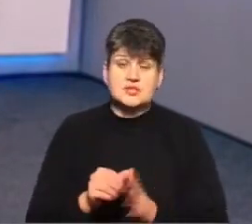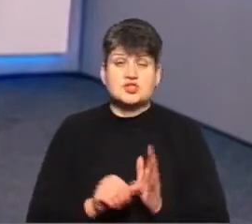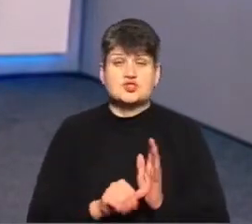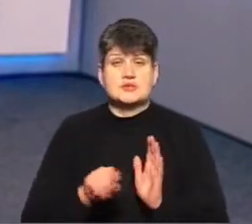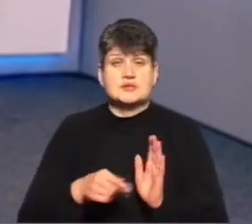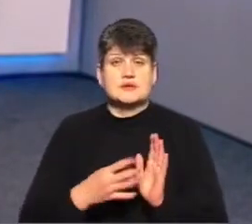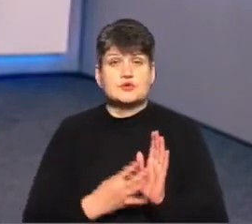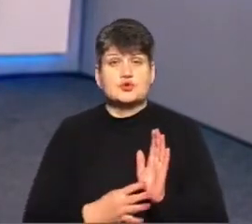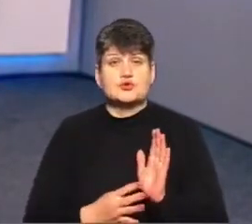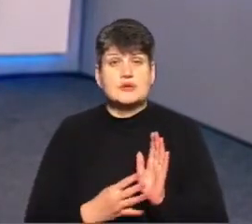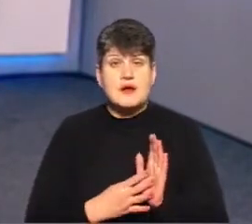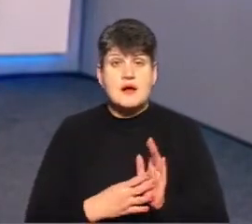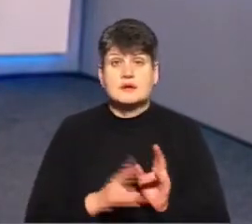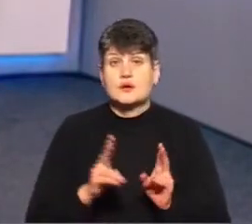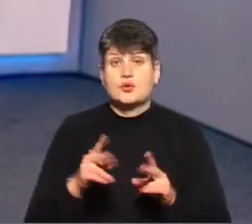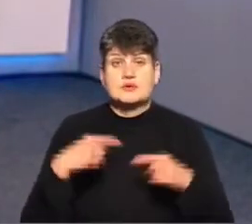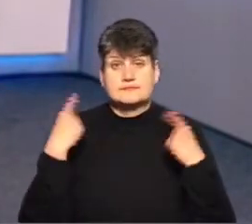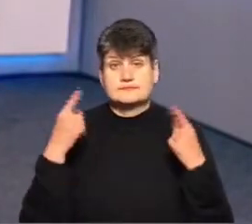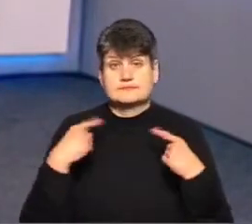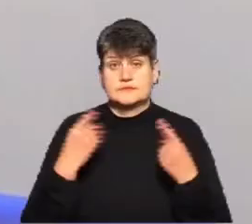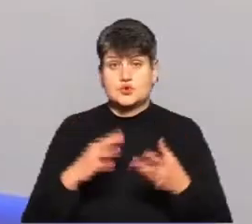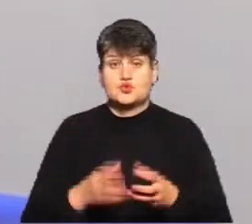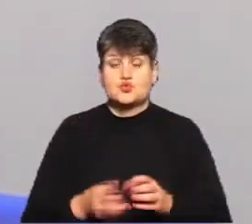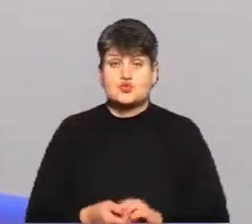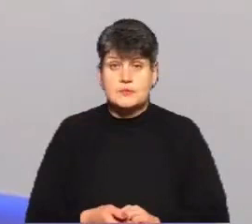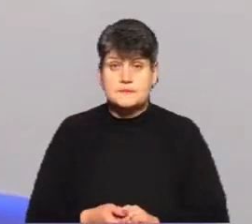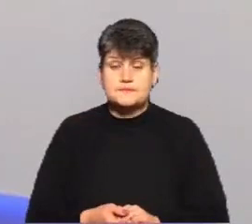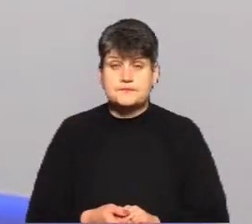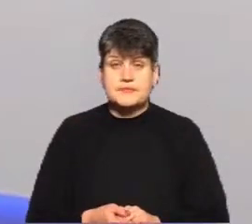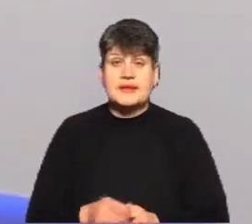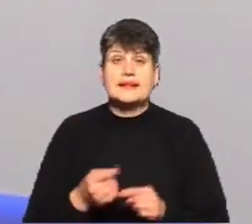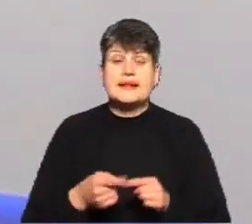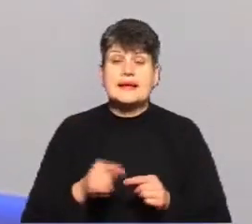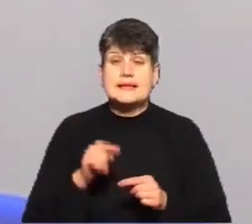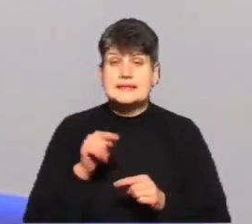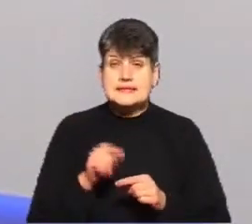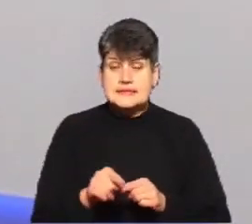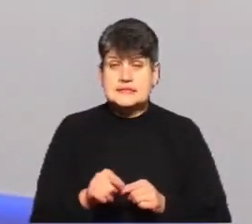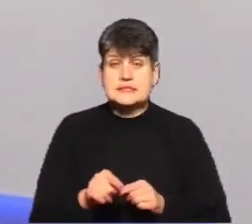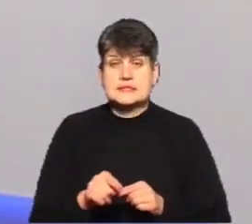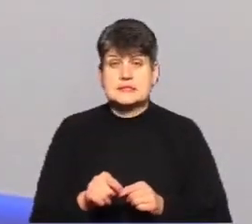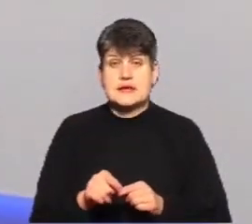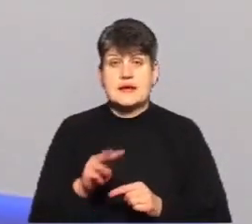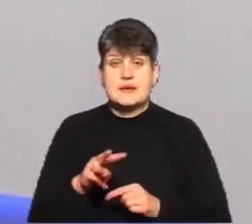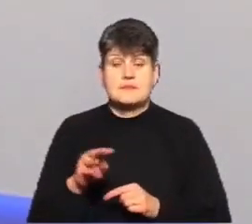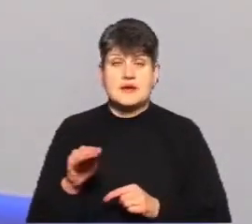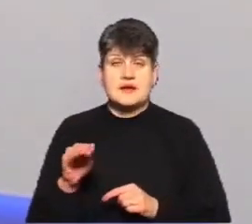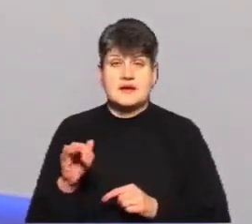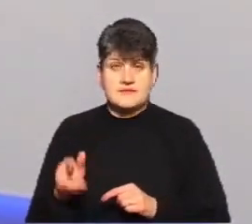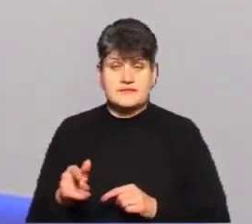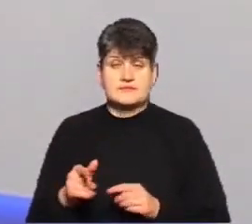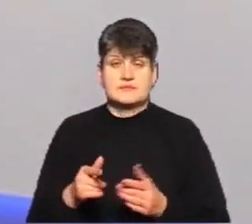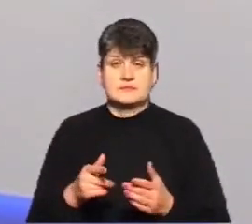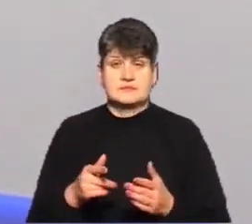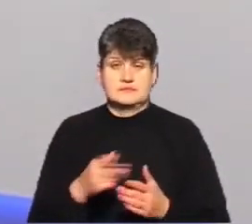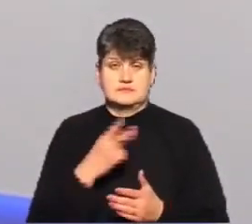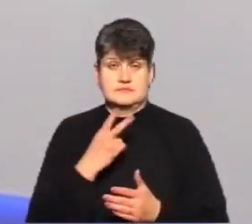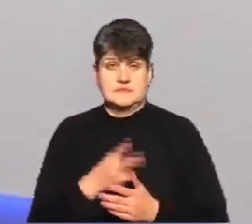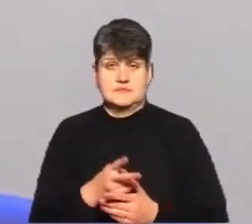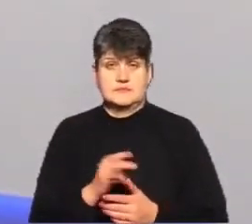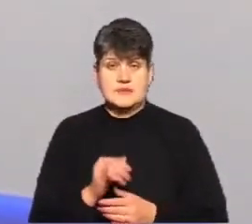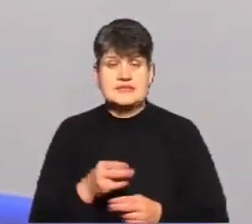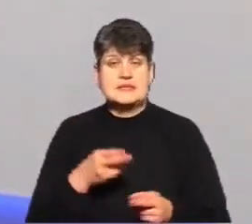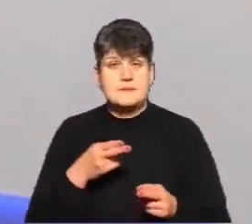захмарна сума. І, власне, навіть на такі поступки МВФ реагує незадовільно, оскільки... Це перешкоджає